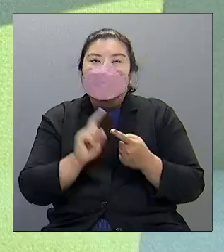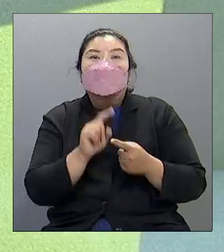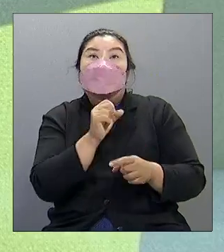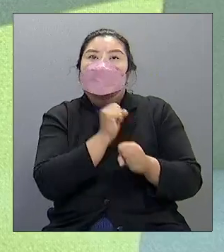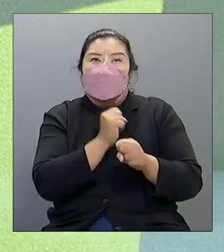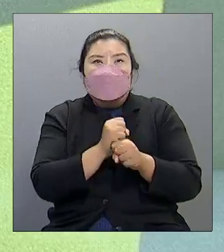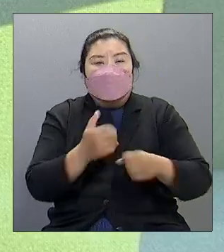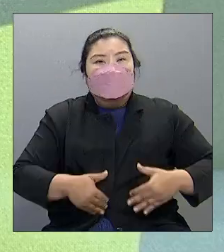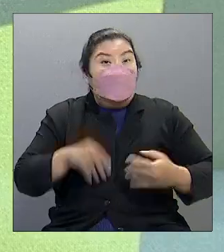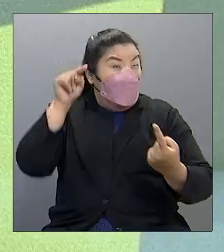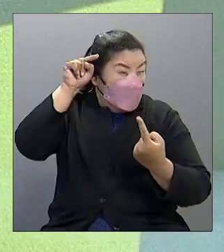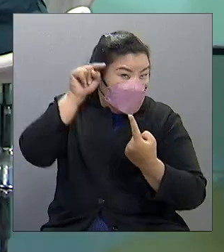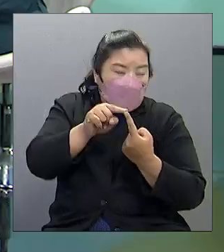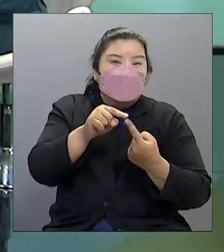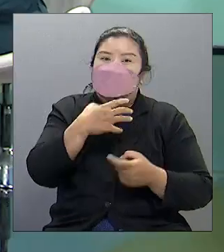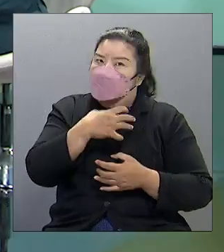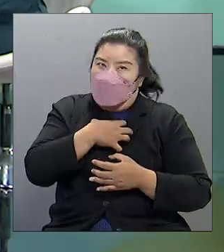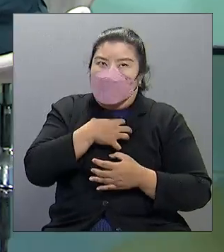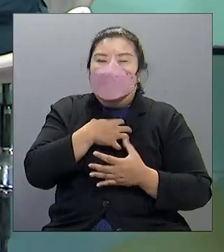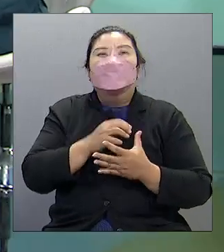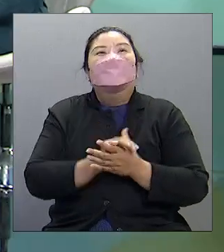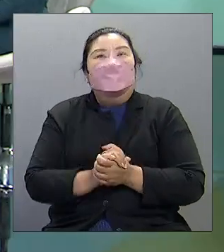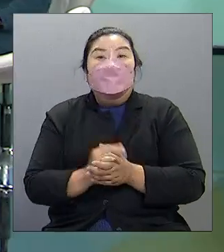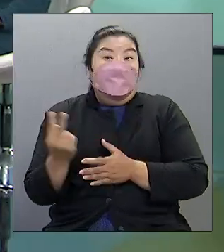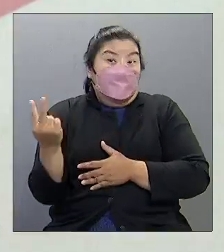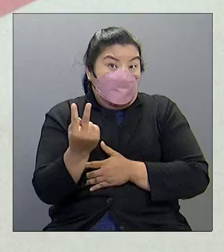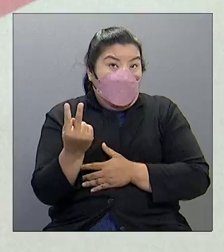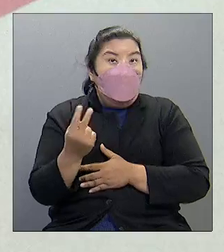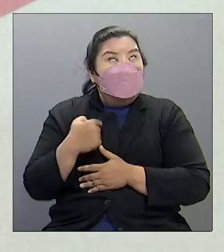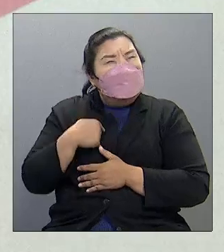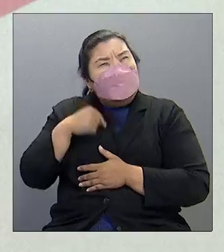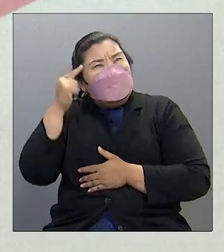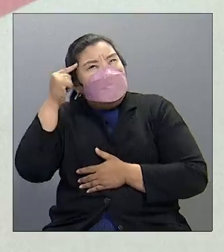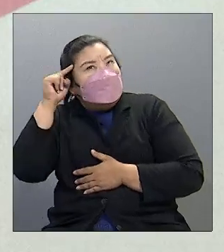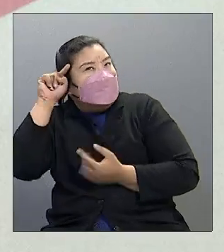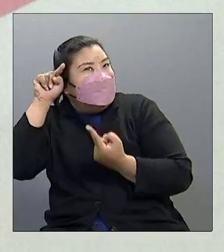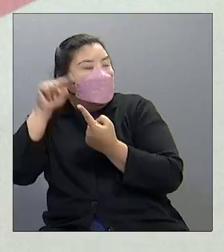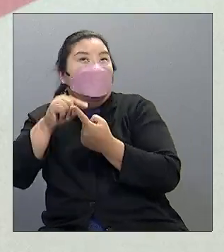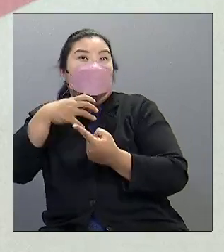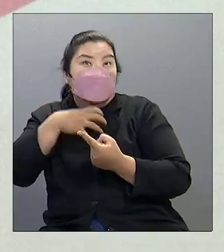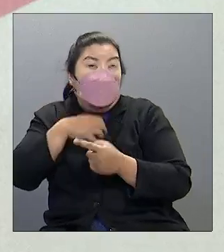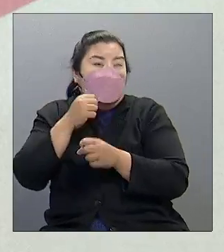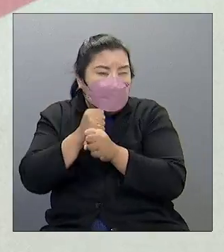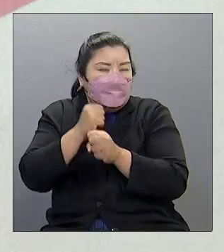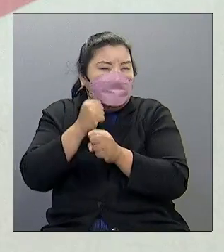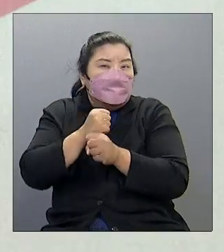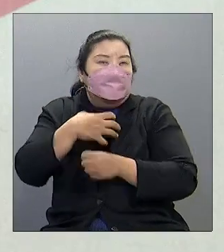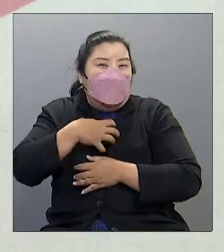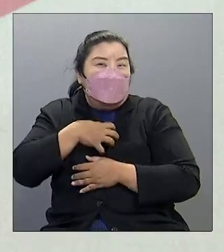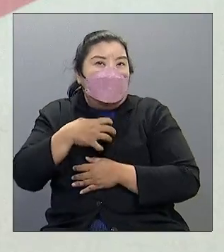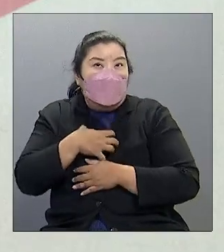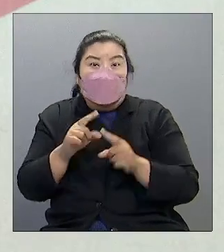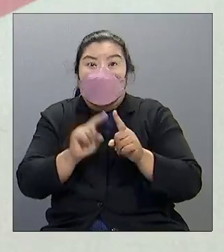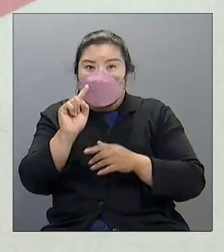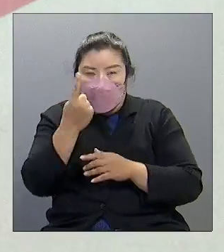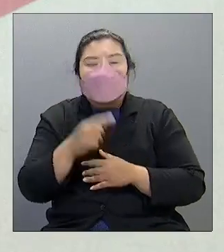ประสบความสำเร็จทะลุเป้้ไปเลยค่ะเหมือนกัน เหไหม เหถึงแรงบรรดานใจแล้วก็ความทะยั่นใชไครัวนนจะพาไปดูชีวต